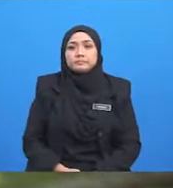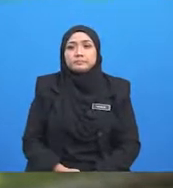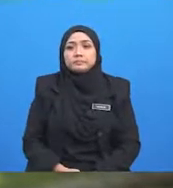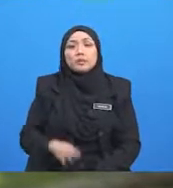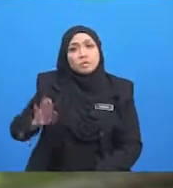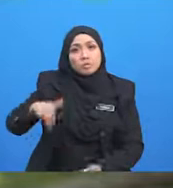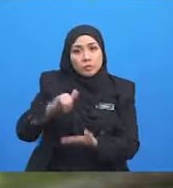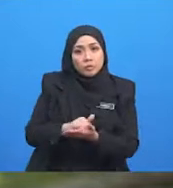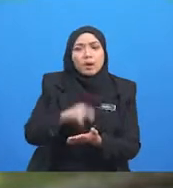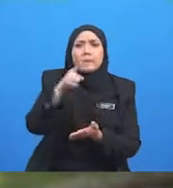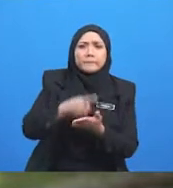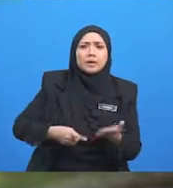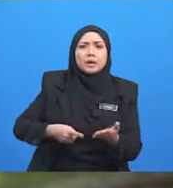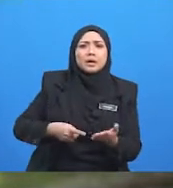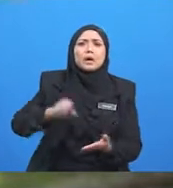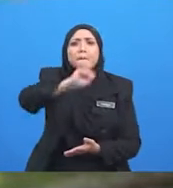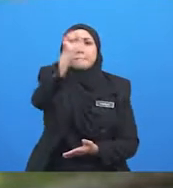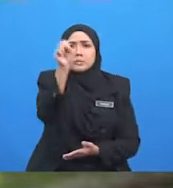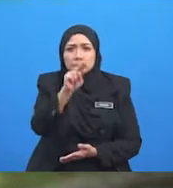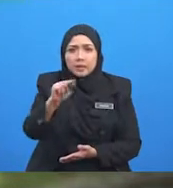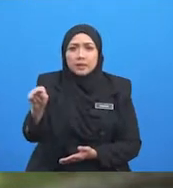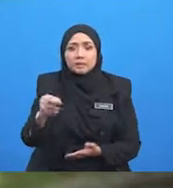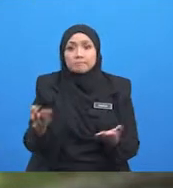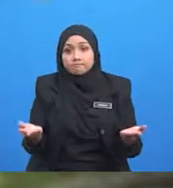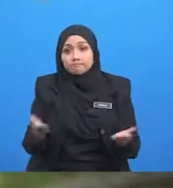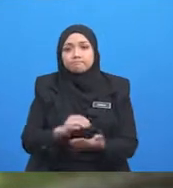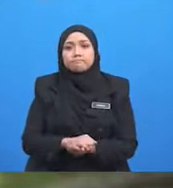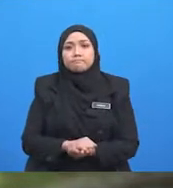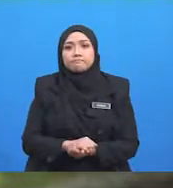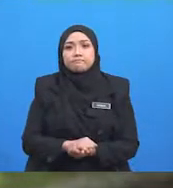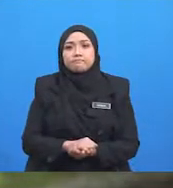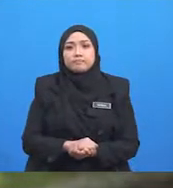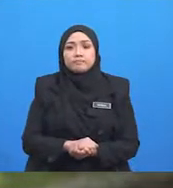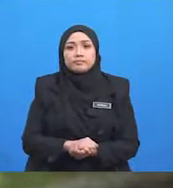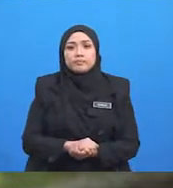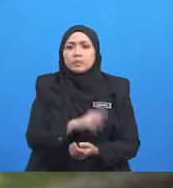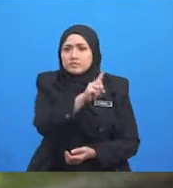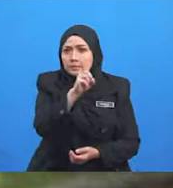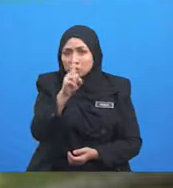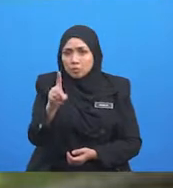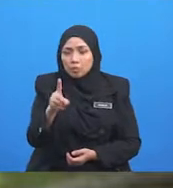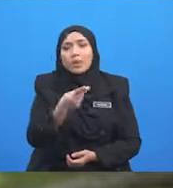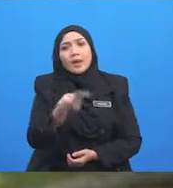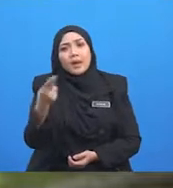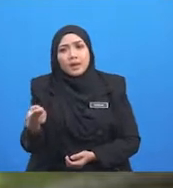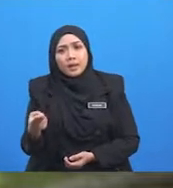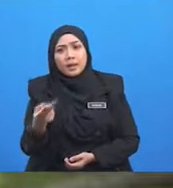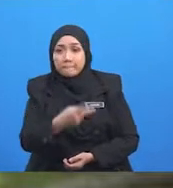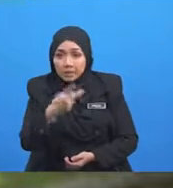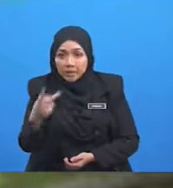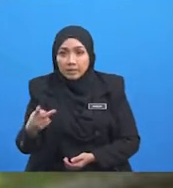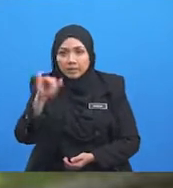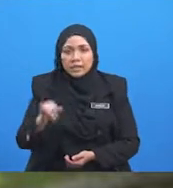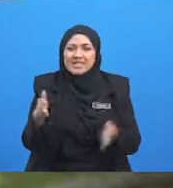itu, apakah persoalan? Persoalan ialah sesuatu hal atau